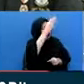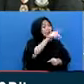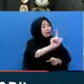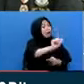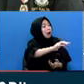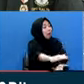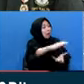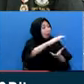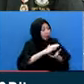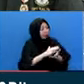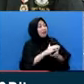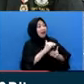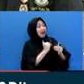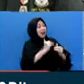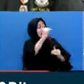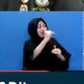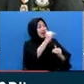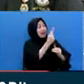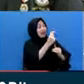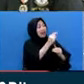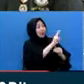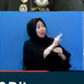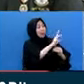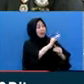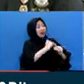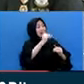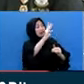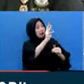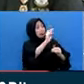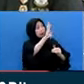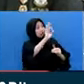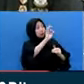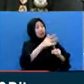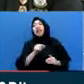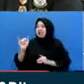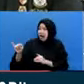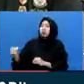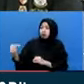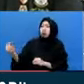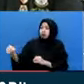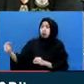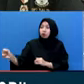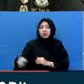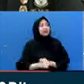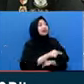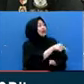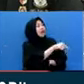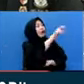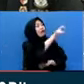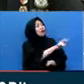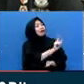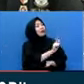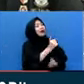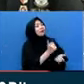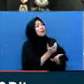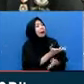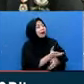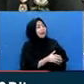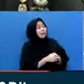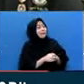30 sampai R juta begitu ya Pak damun ya betul betul betul sekali ini mayoritas yang menyewa mobil ini dari mana